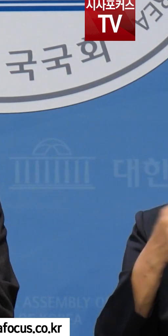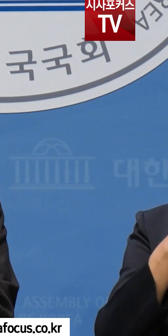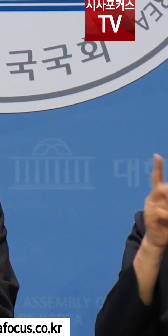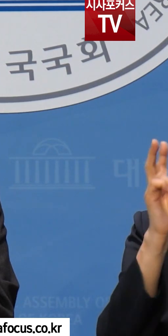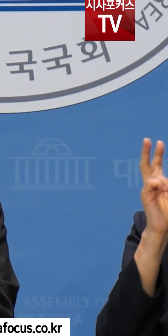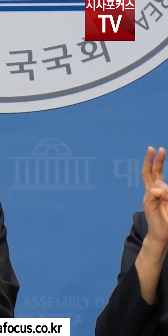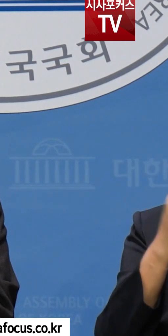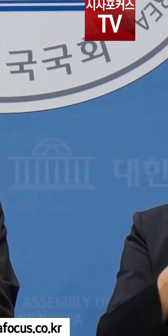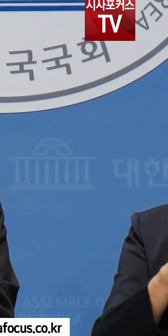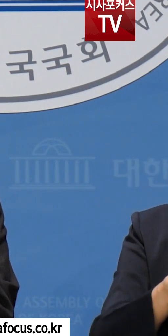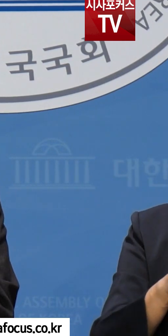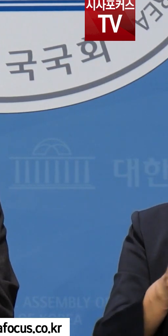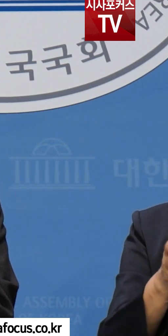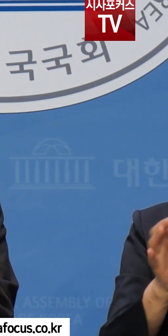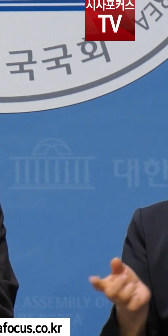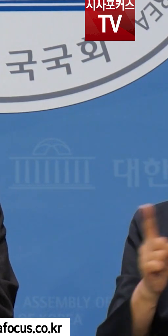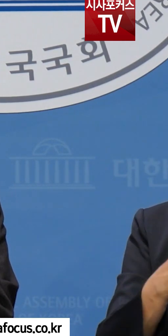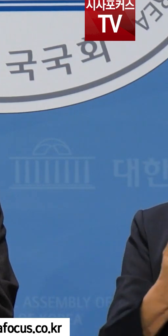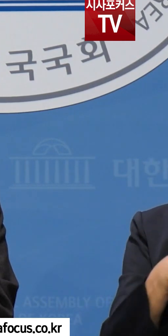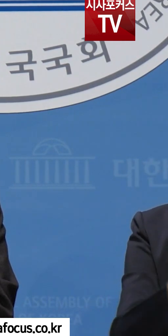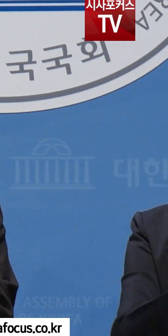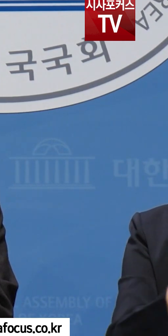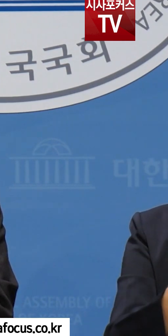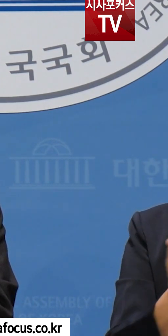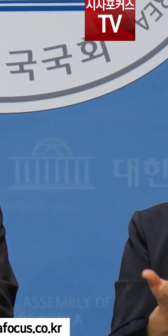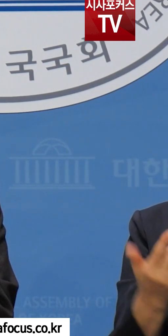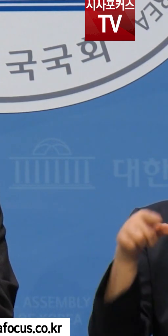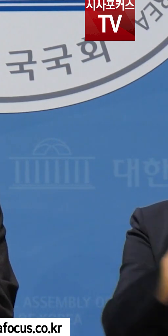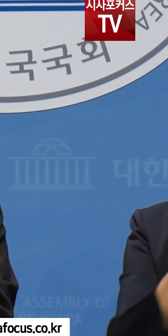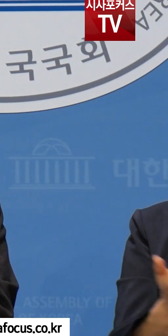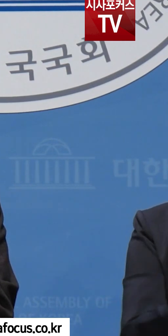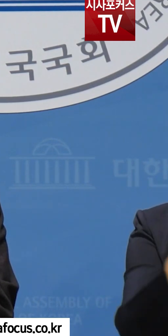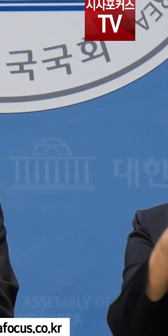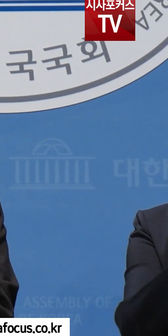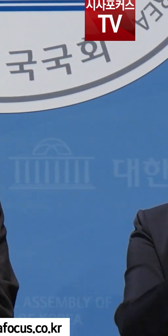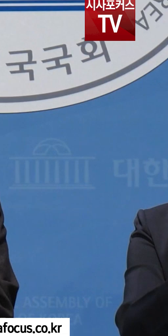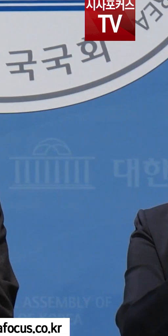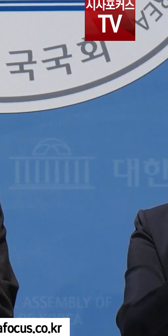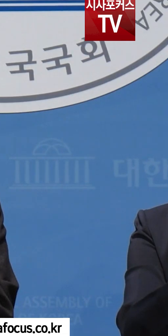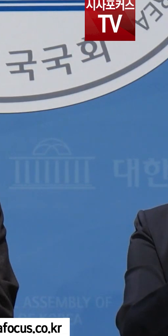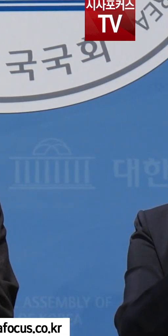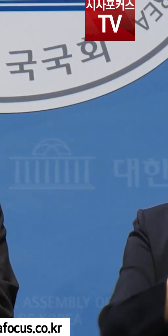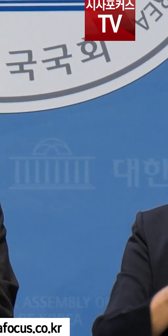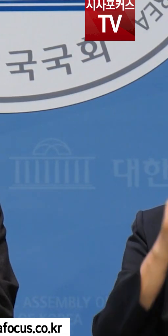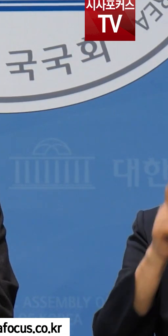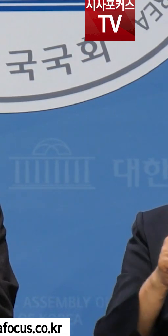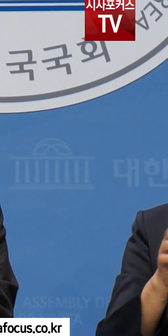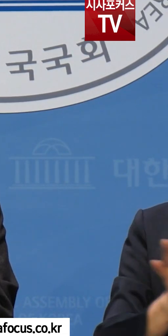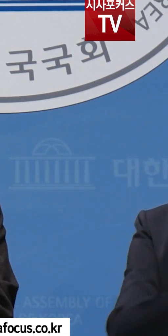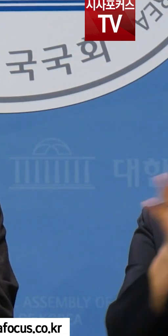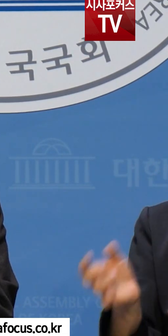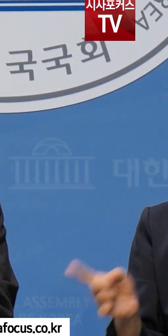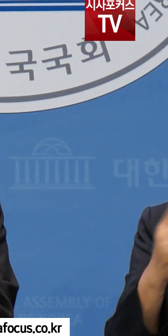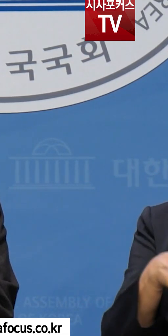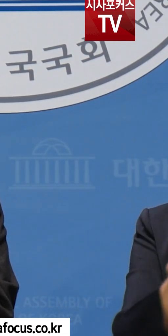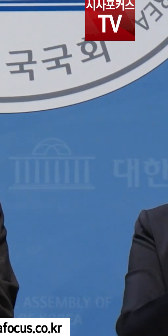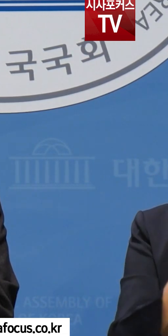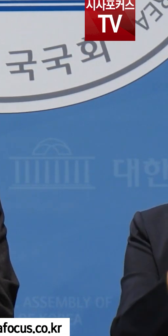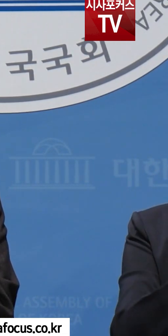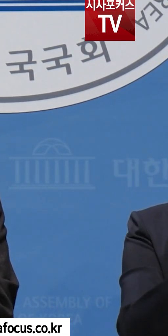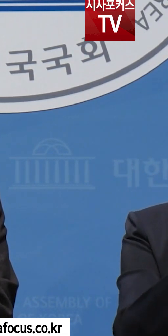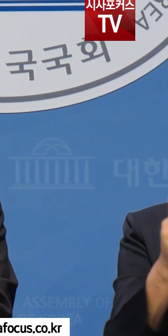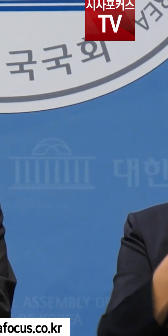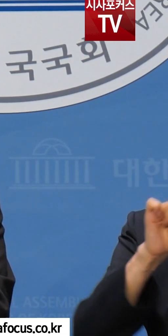구축, 상권 활성화 사업, 동방성장 상생판로 지원과 같이 지역경제에 활력을 불어넣고